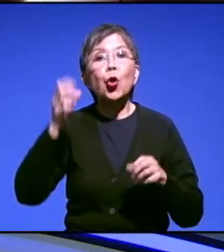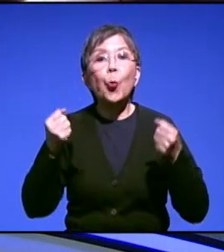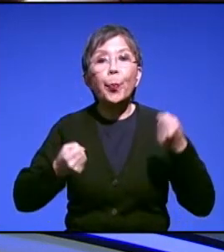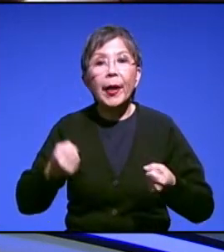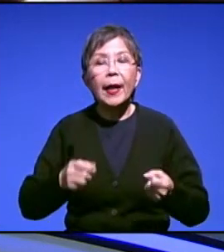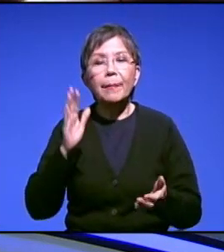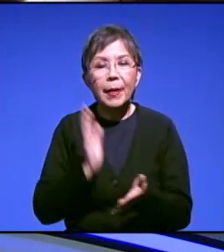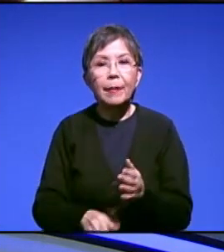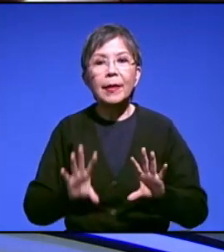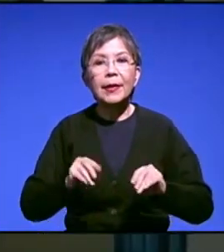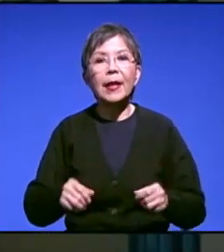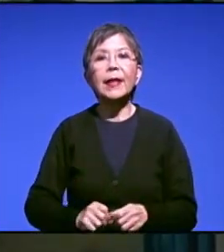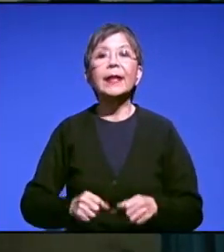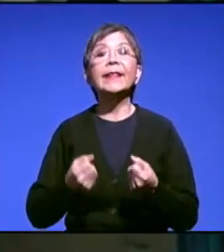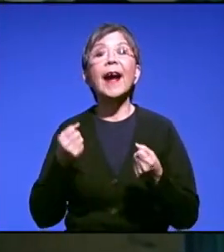kota Jakarta.